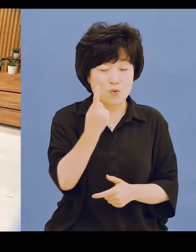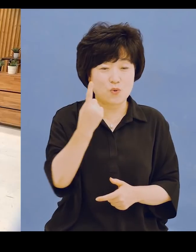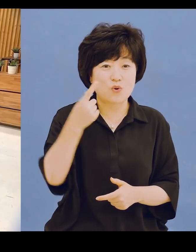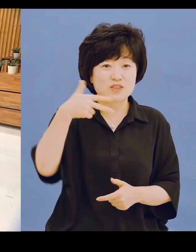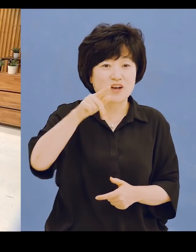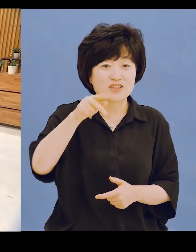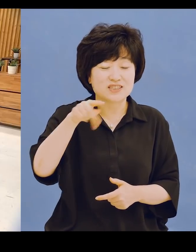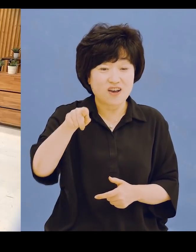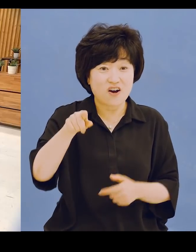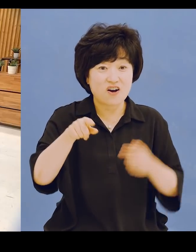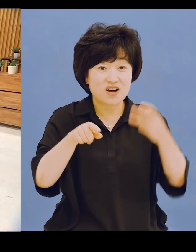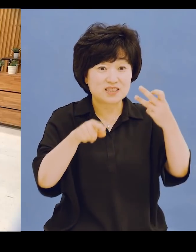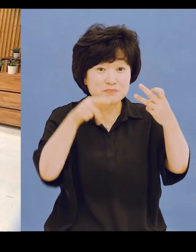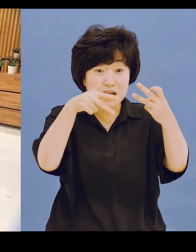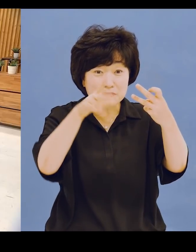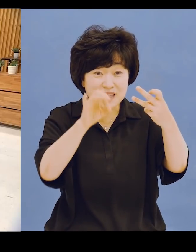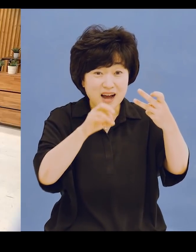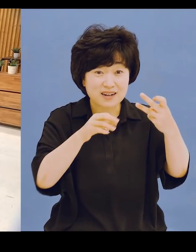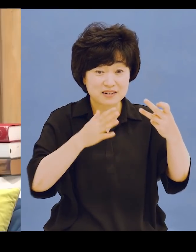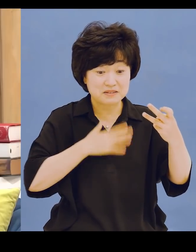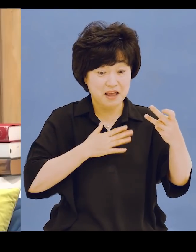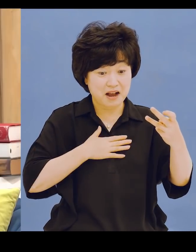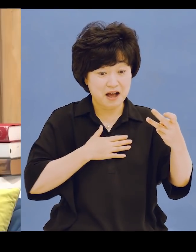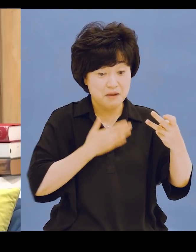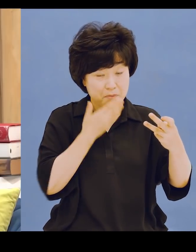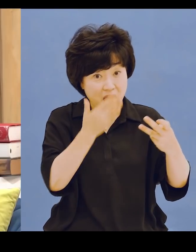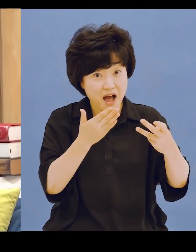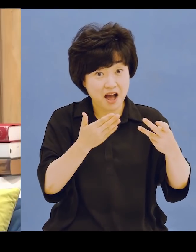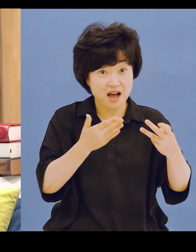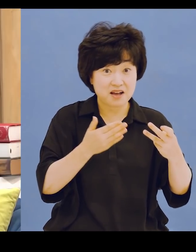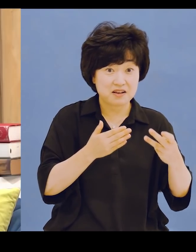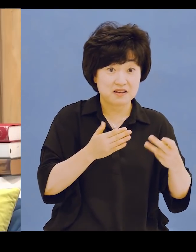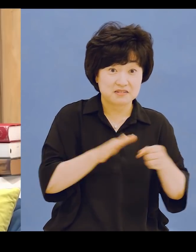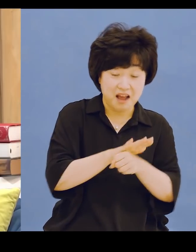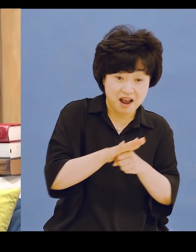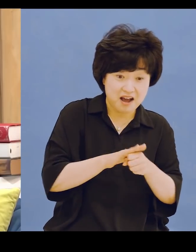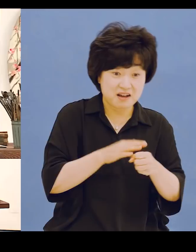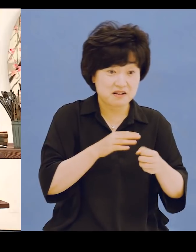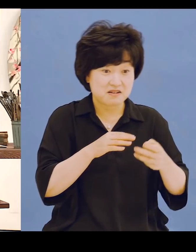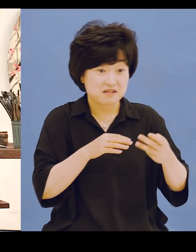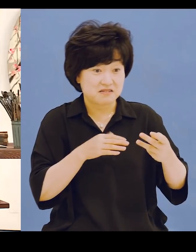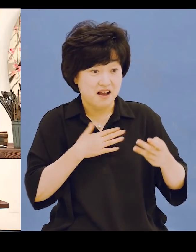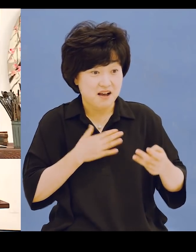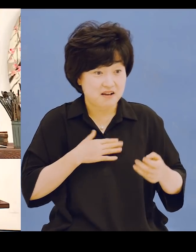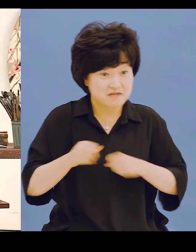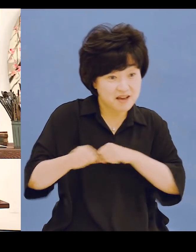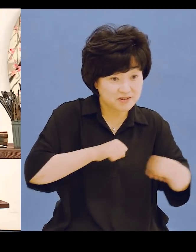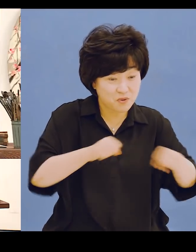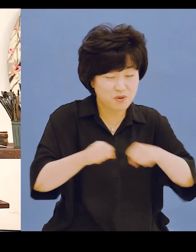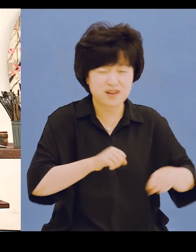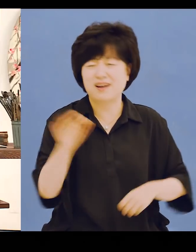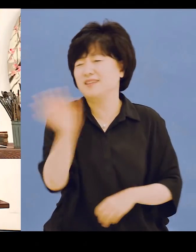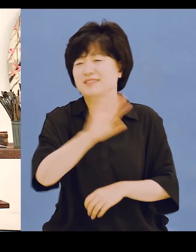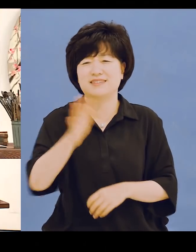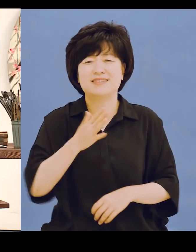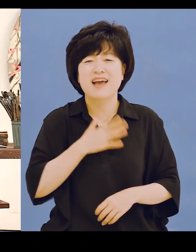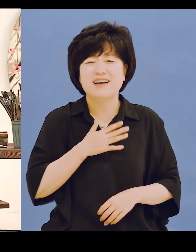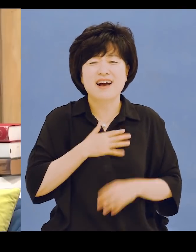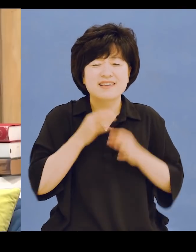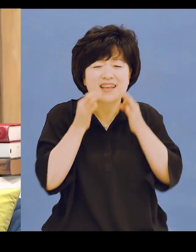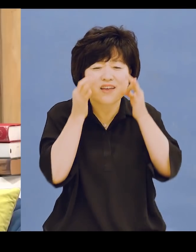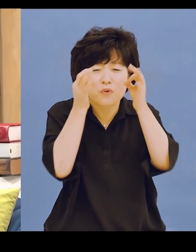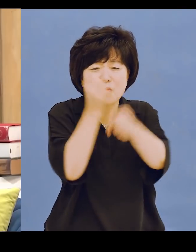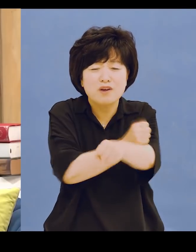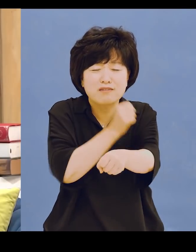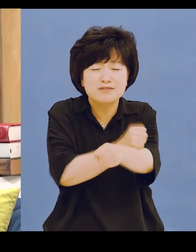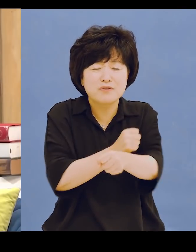그 사랑장을 네. 우리가 한다고 생각하잖아요. 네. 하는 것이 아니에요. 누리는 거지. 하는 것이